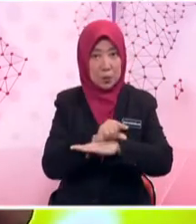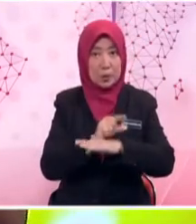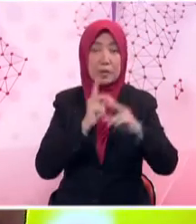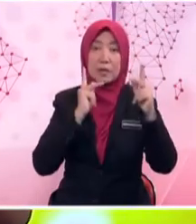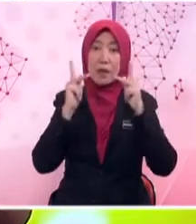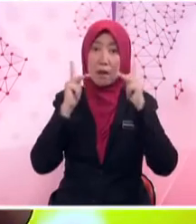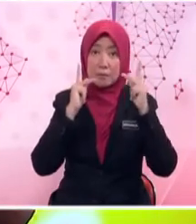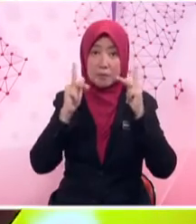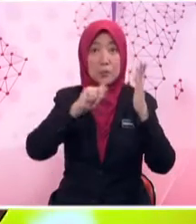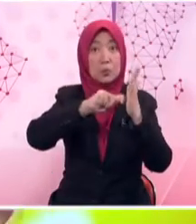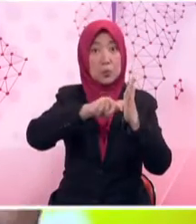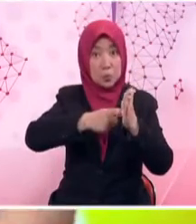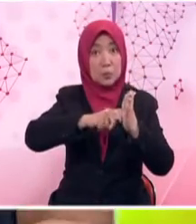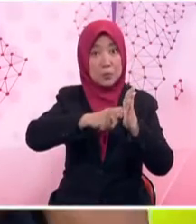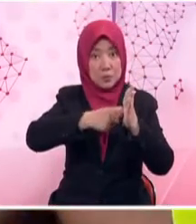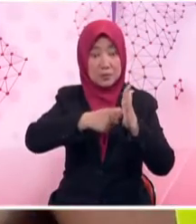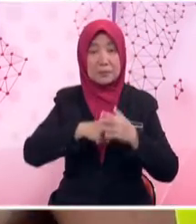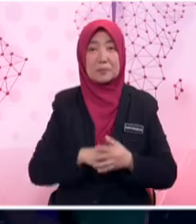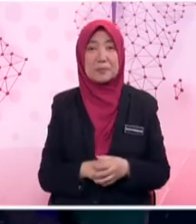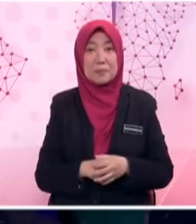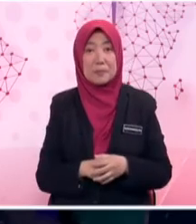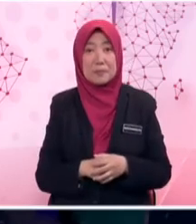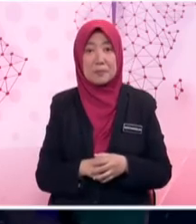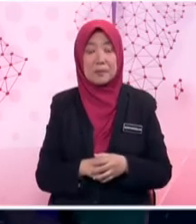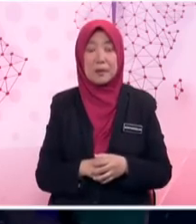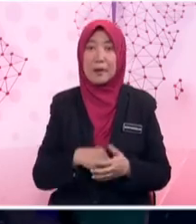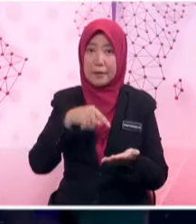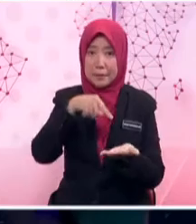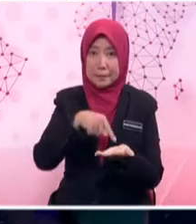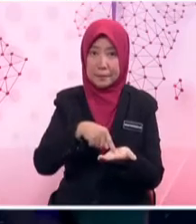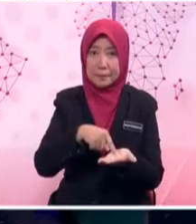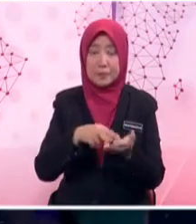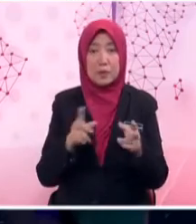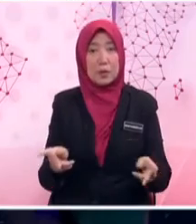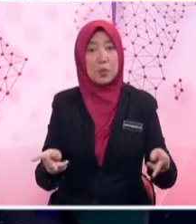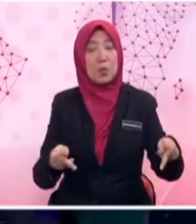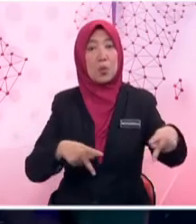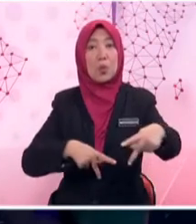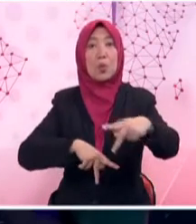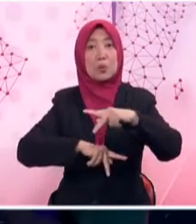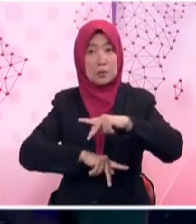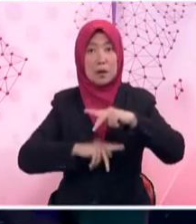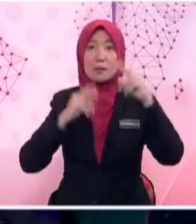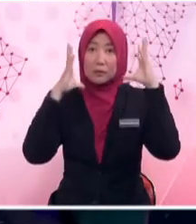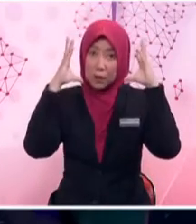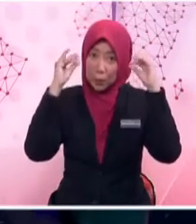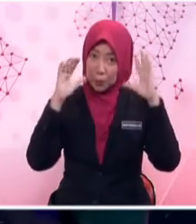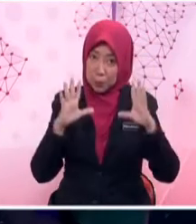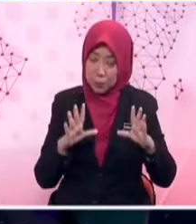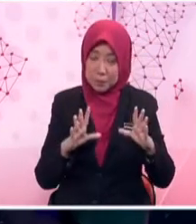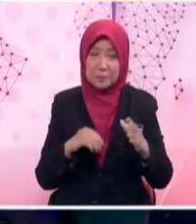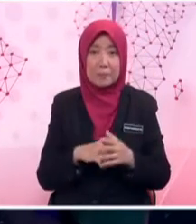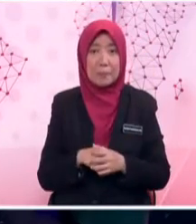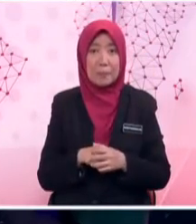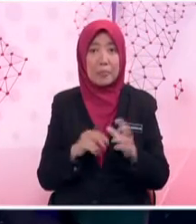kata kunci. Okey, ini kotak cikgu lah, kotak kata kunci. Okey, cantik kotaknya cikgu. Kotak